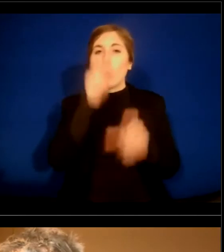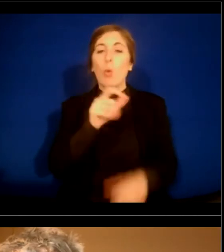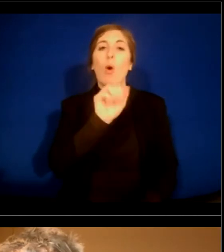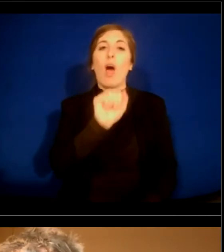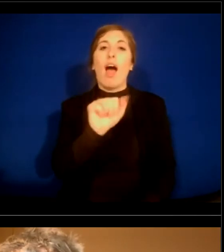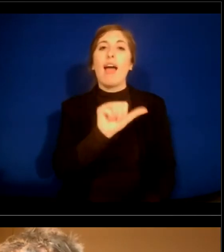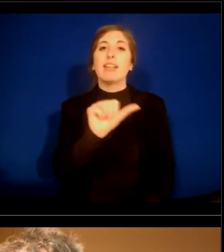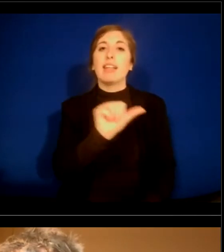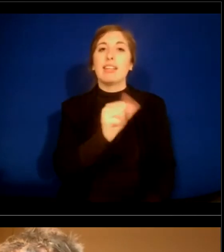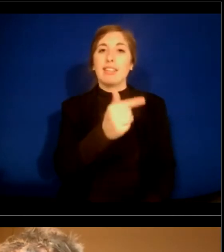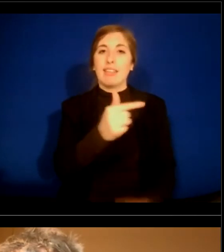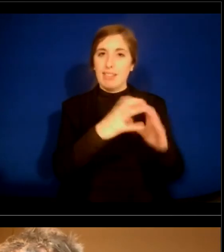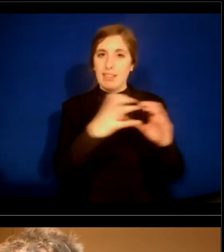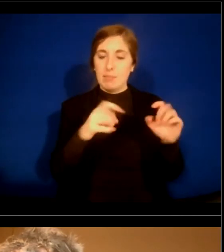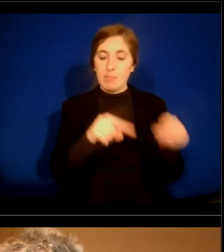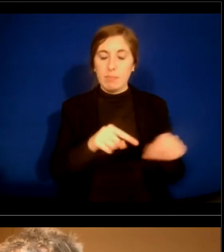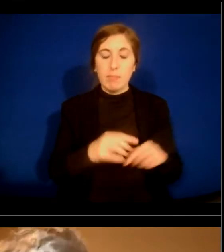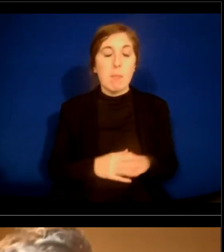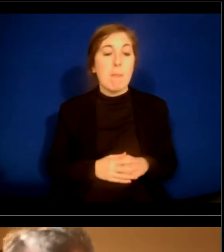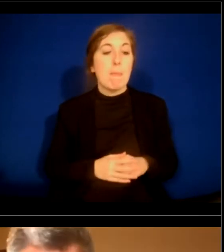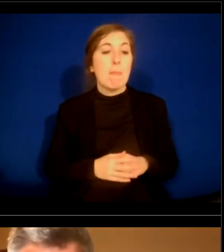ASST. Allora,